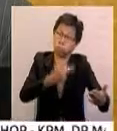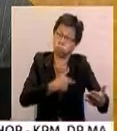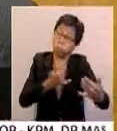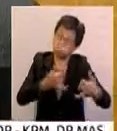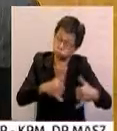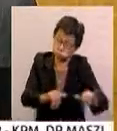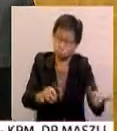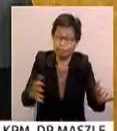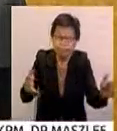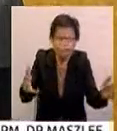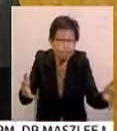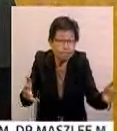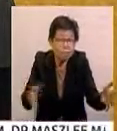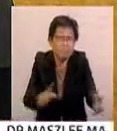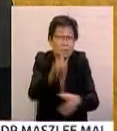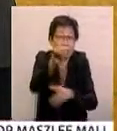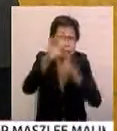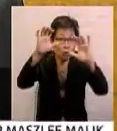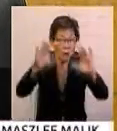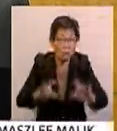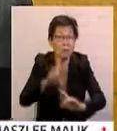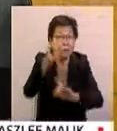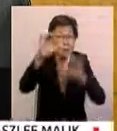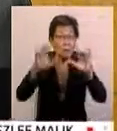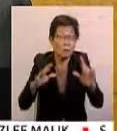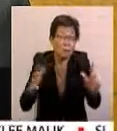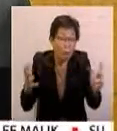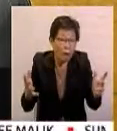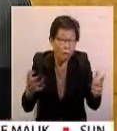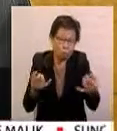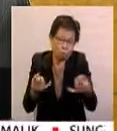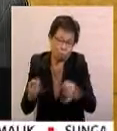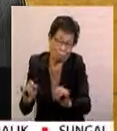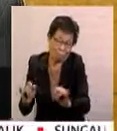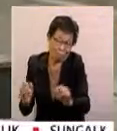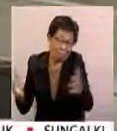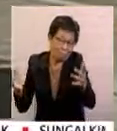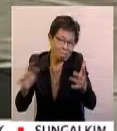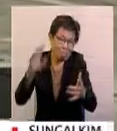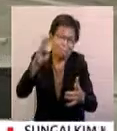Jadi satu daripada caranya ialah dengan menjual.